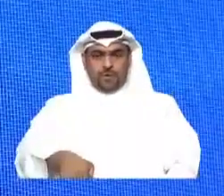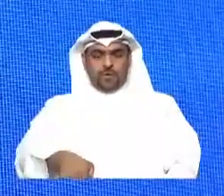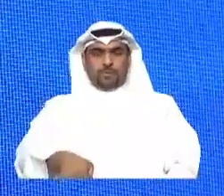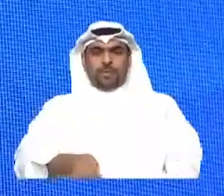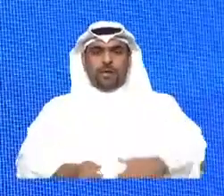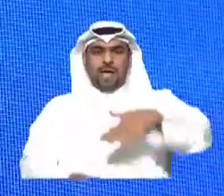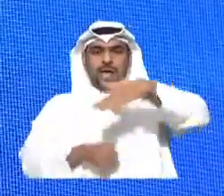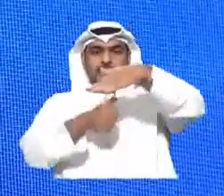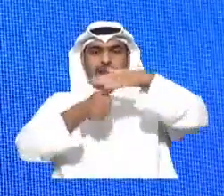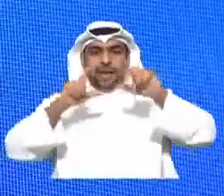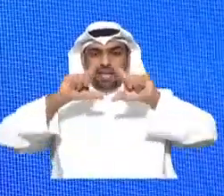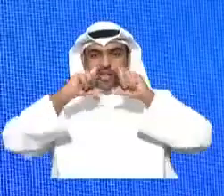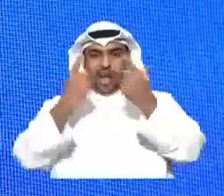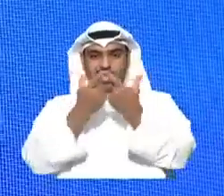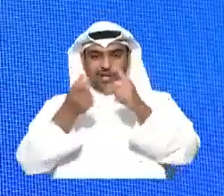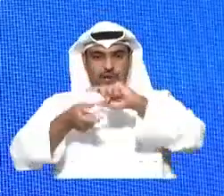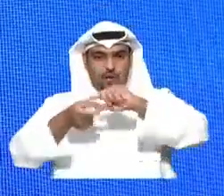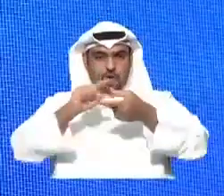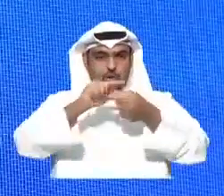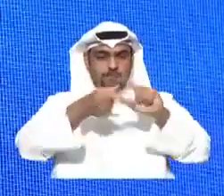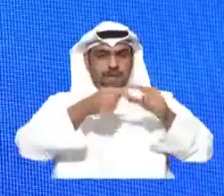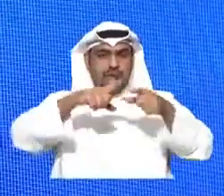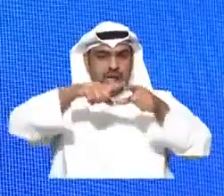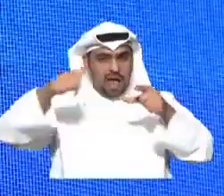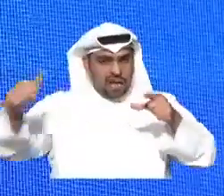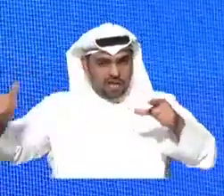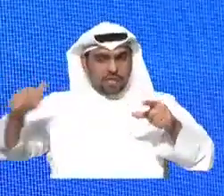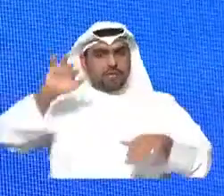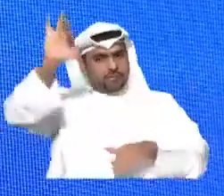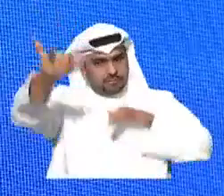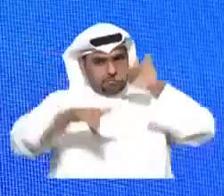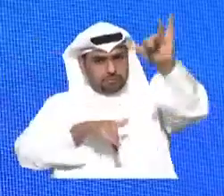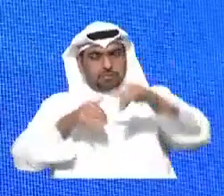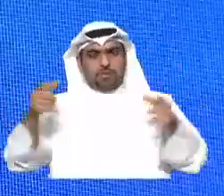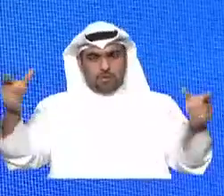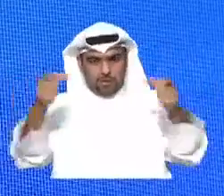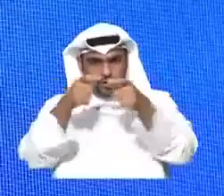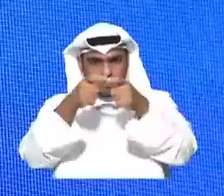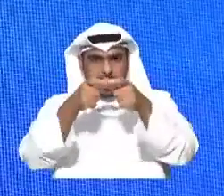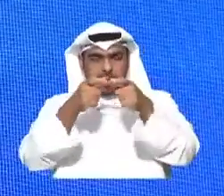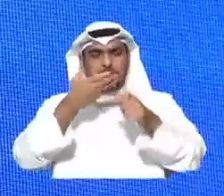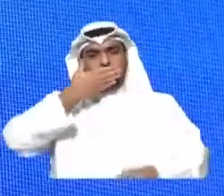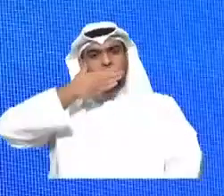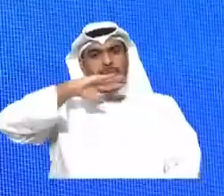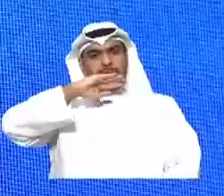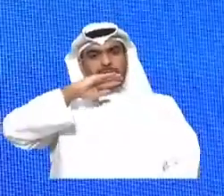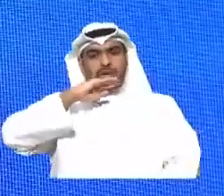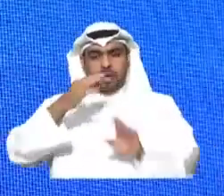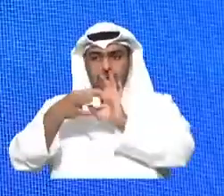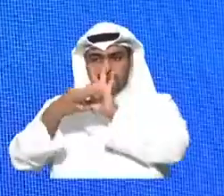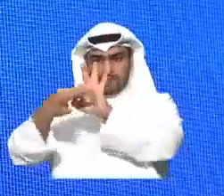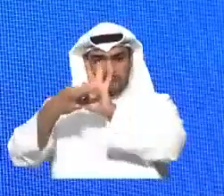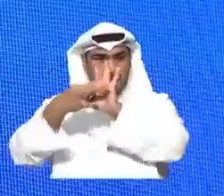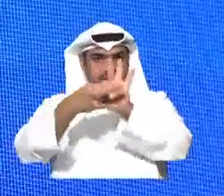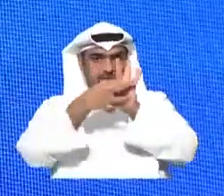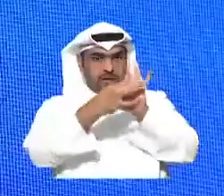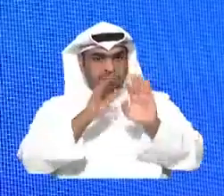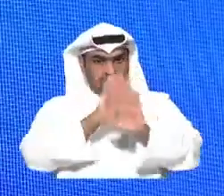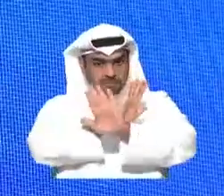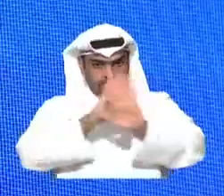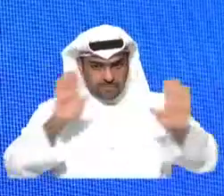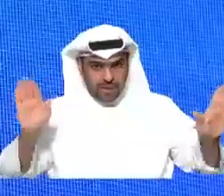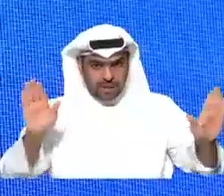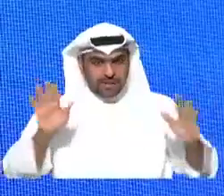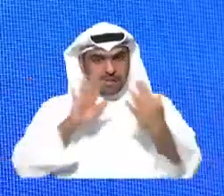السمو رؤساء اللجان الأولمبية الخليجية، ولله الحمد تم الاتفاق على عدة أمور كانت